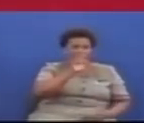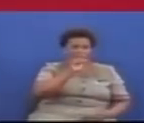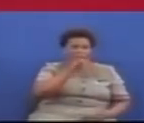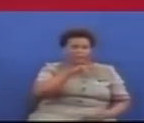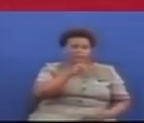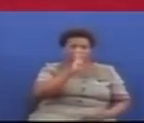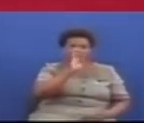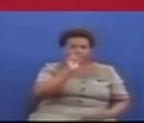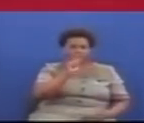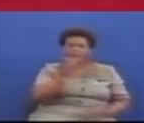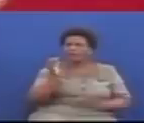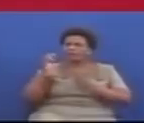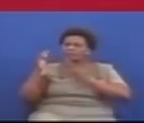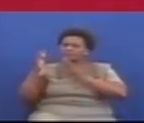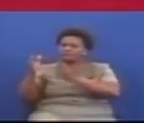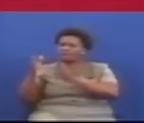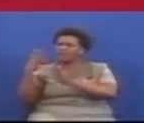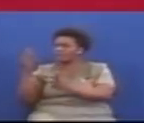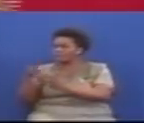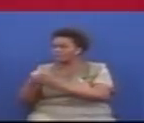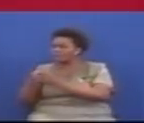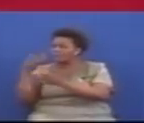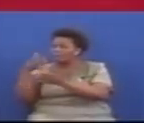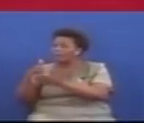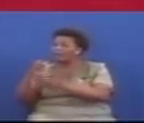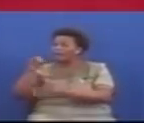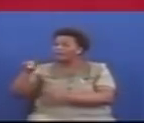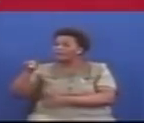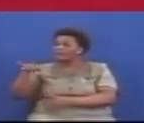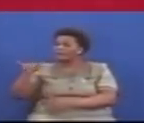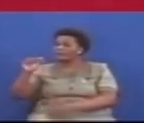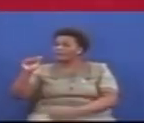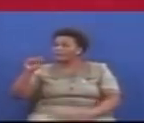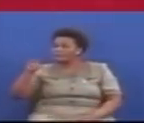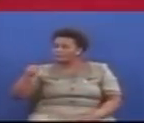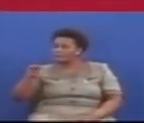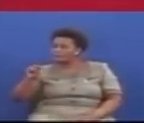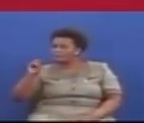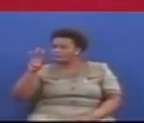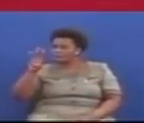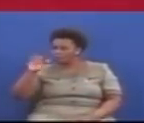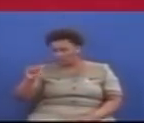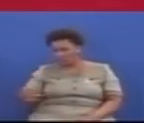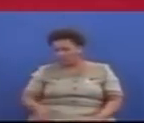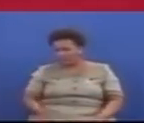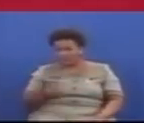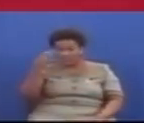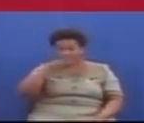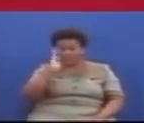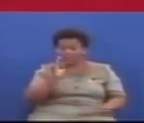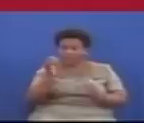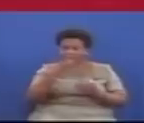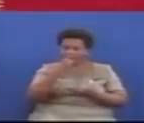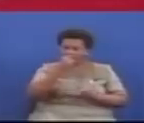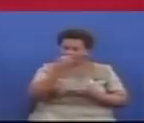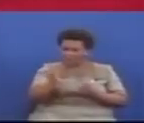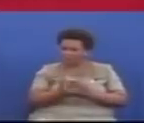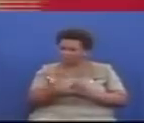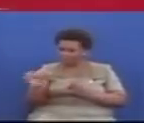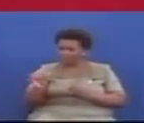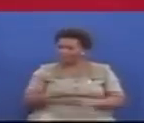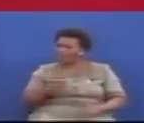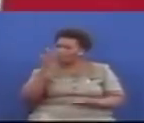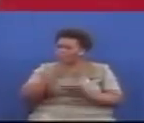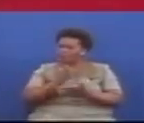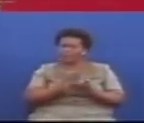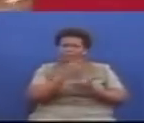kilomita 56 na bunge lako mheshimiwa spika limetenga fedha kuhakikisha kwamba mradi huu unaenda. Niseme tu kama nilivyosema mwanzoni kwamba iko miradi